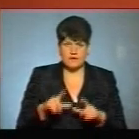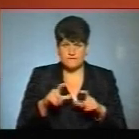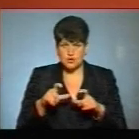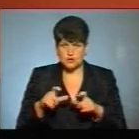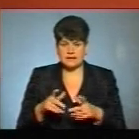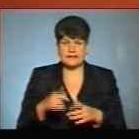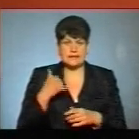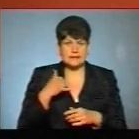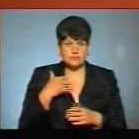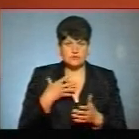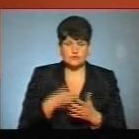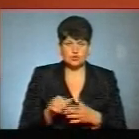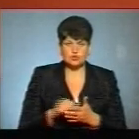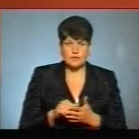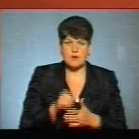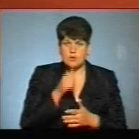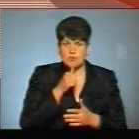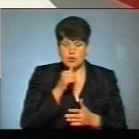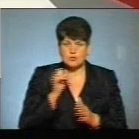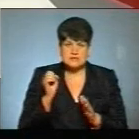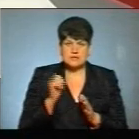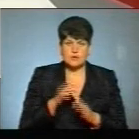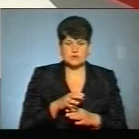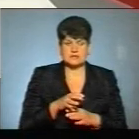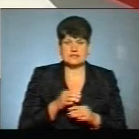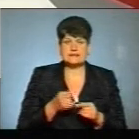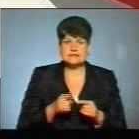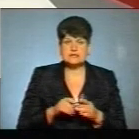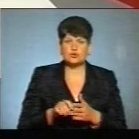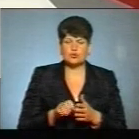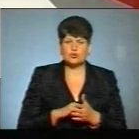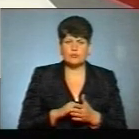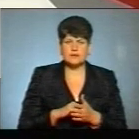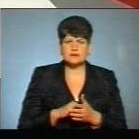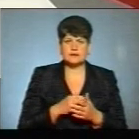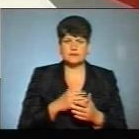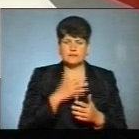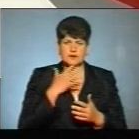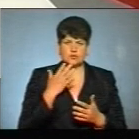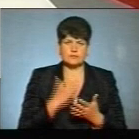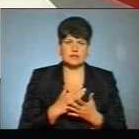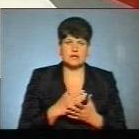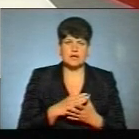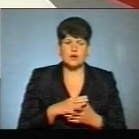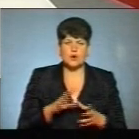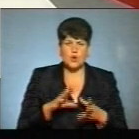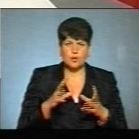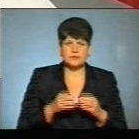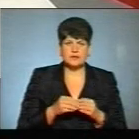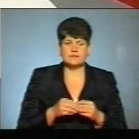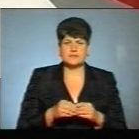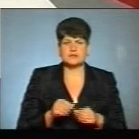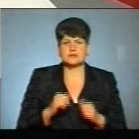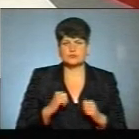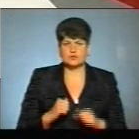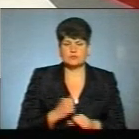на телефон свої документи, а потім пробували загрузити, ці документи дуже багато тягнули об'єм і повільно працювала, можливо, електронна